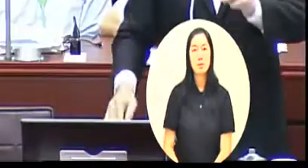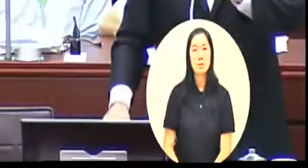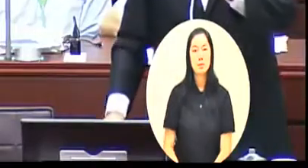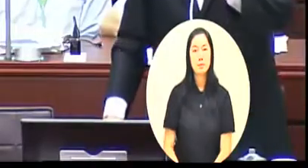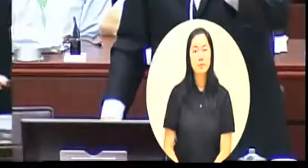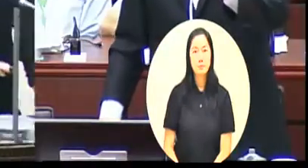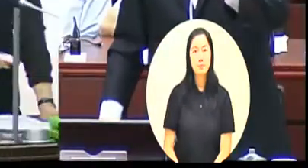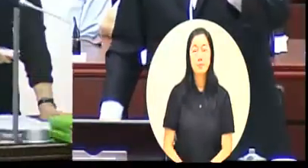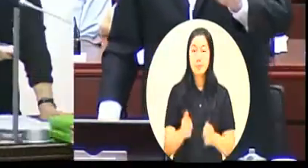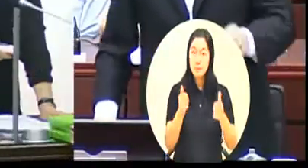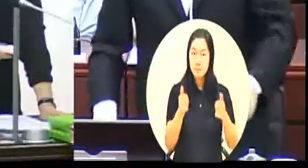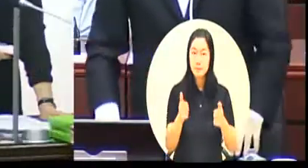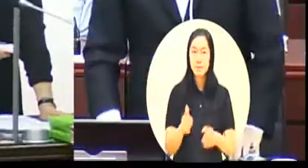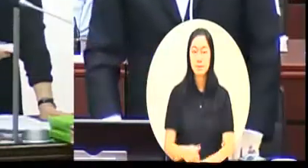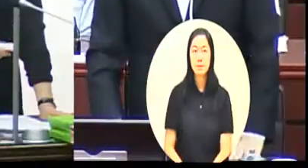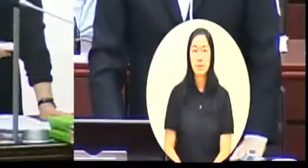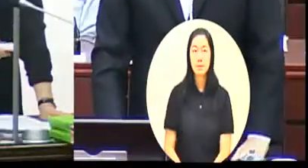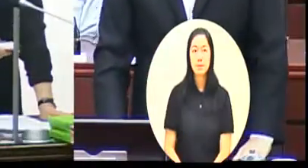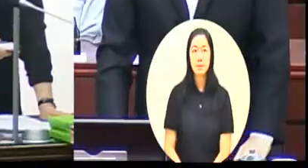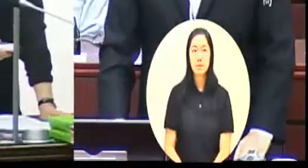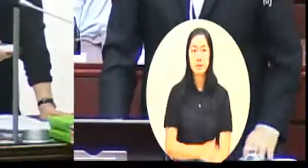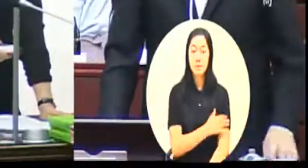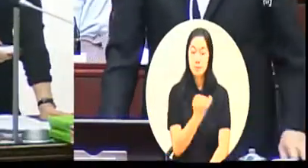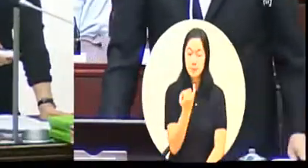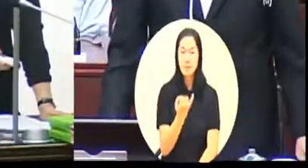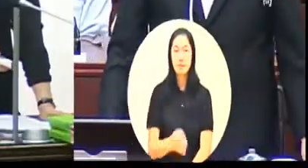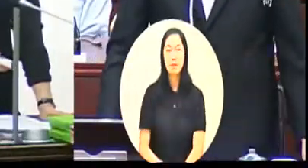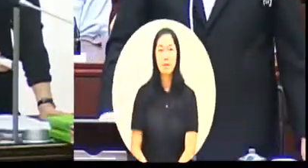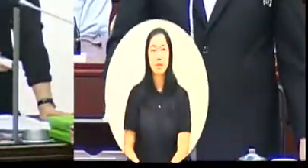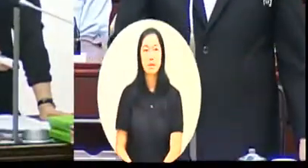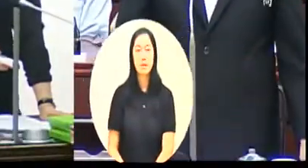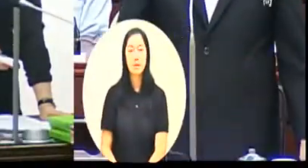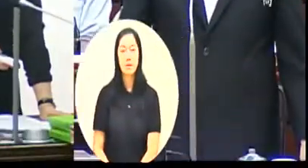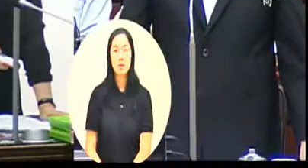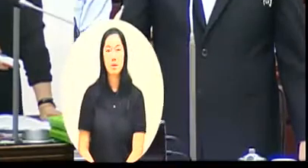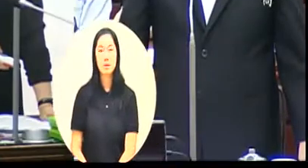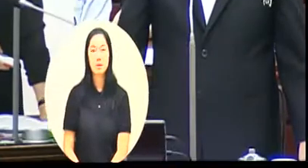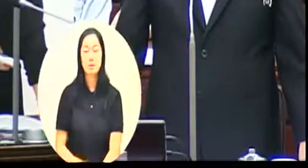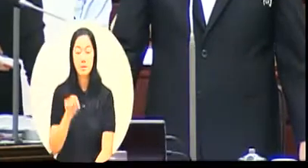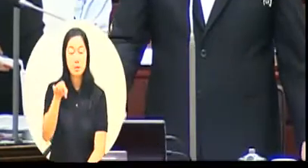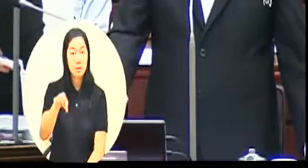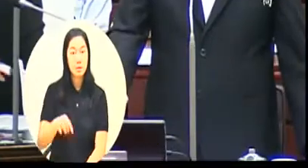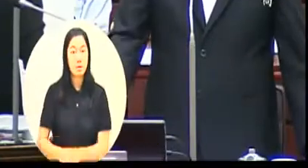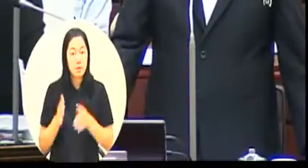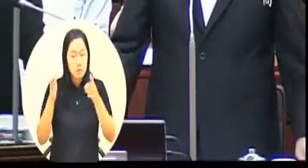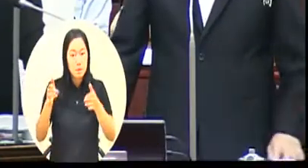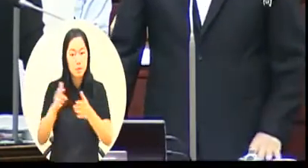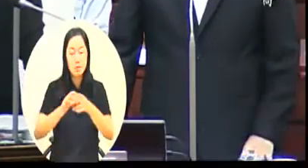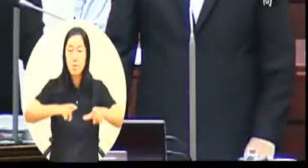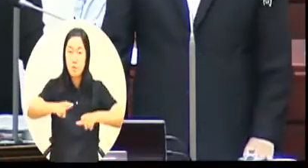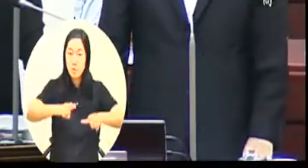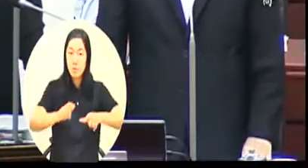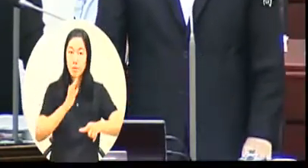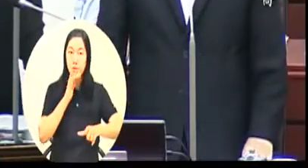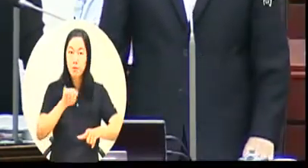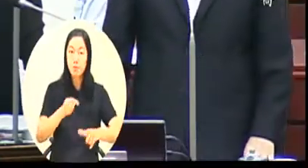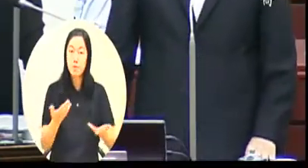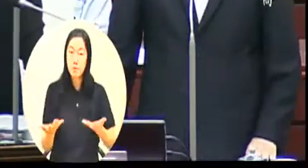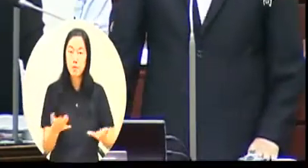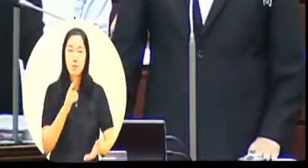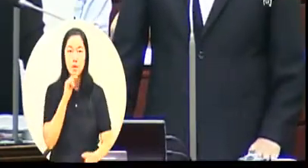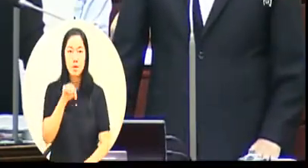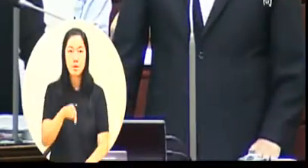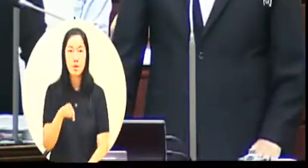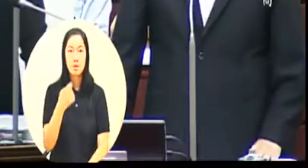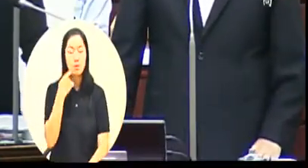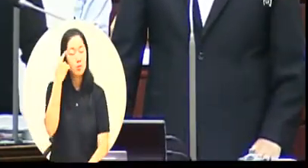复。 谢谢陈议员哈，现在是针对公园的部分，富民公园的部分哦，这个我们